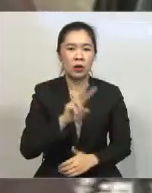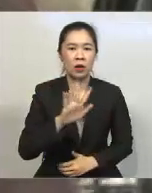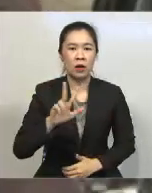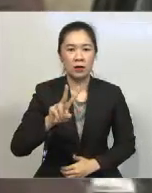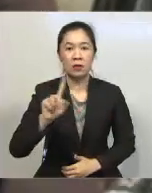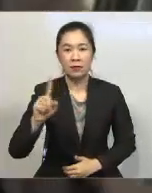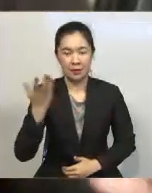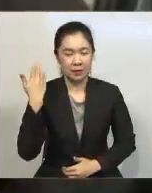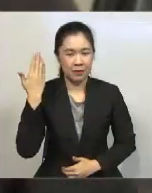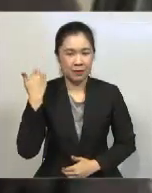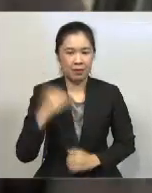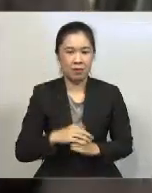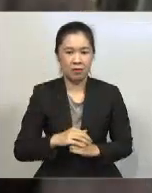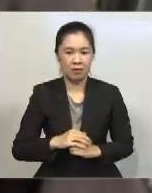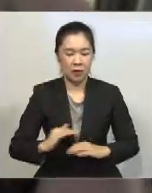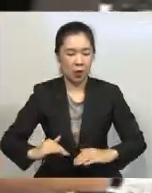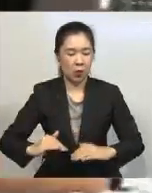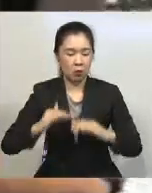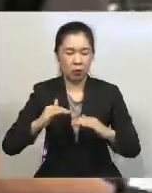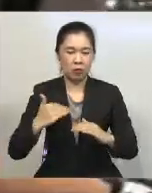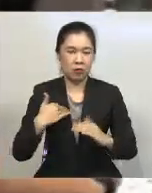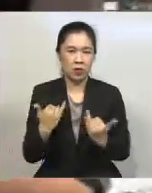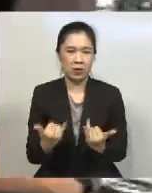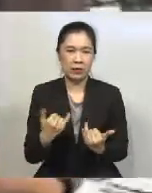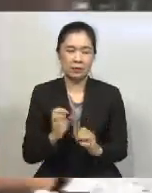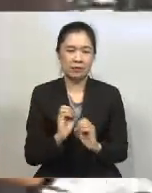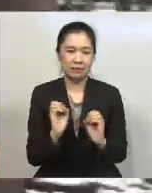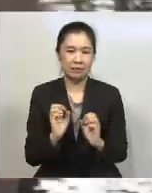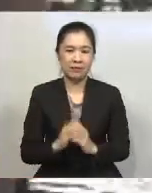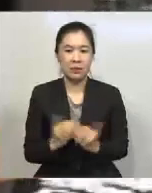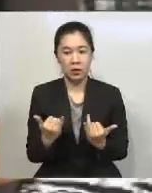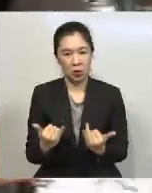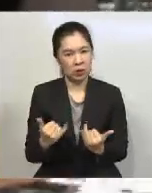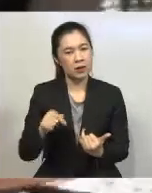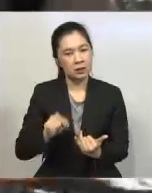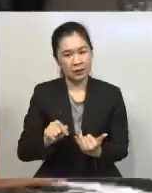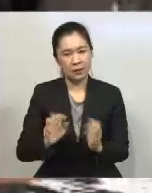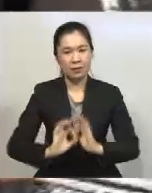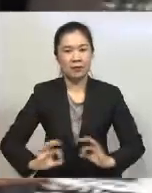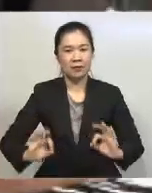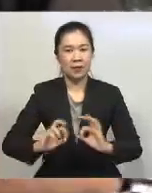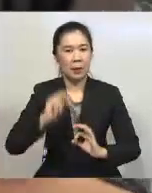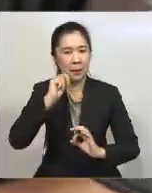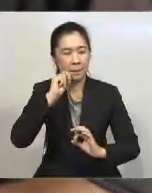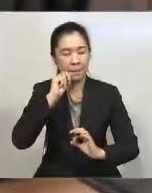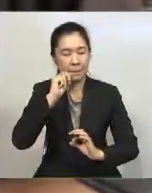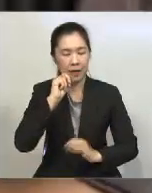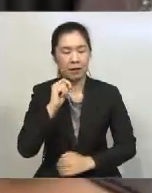ครับก็ไม่สูงเท่านี้ครับคราวนี้แหละเป็นตำนานเลยแหละของบ้านกอก